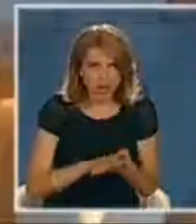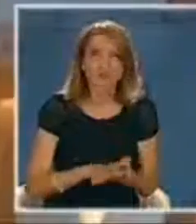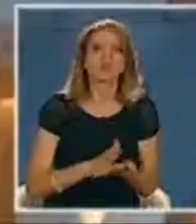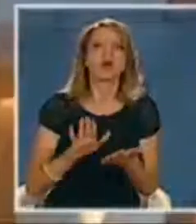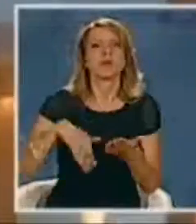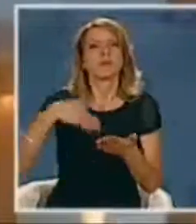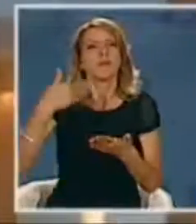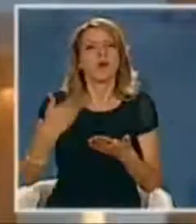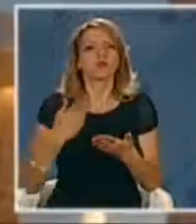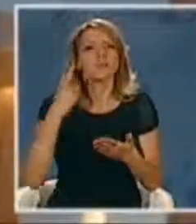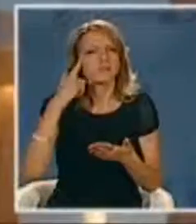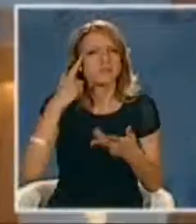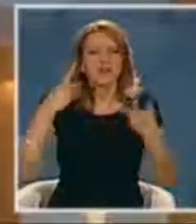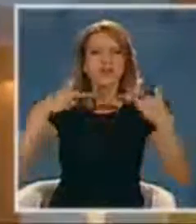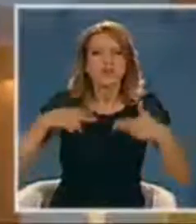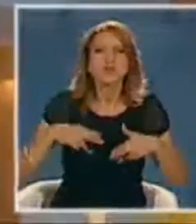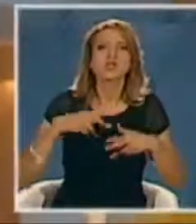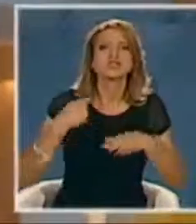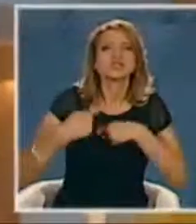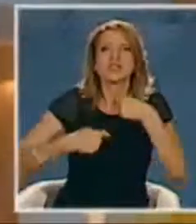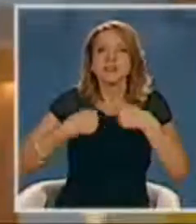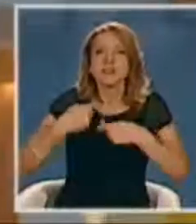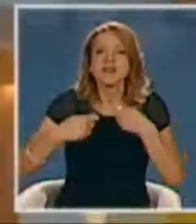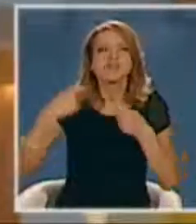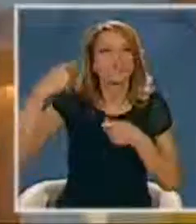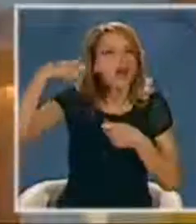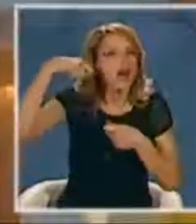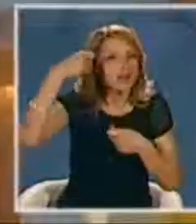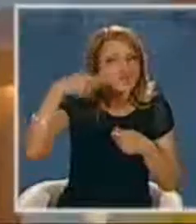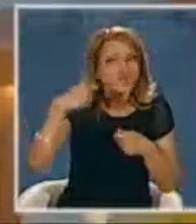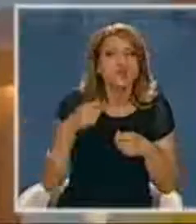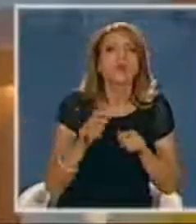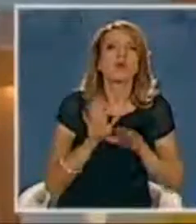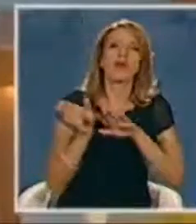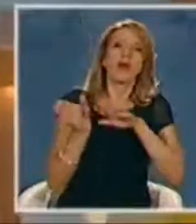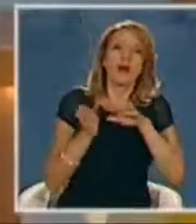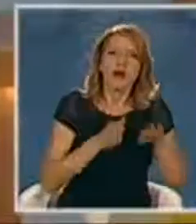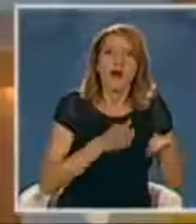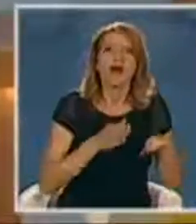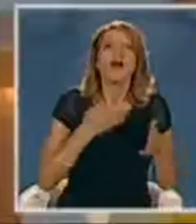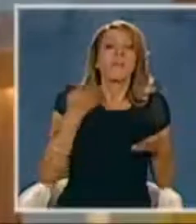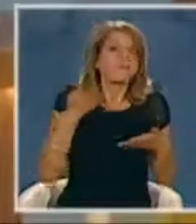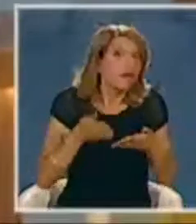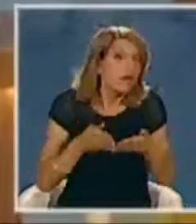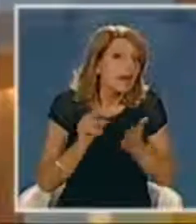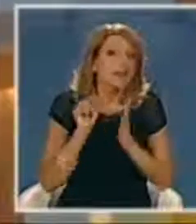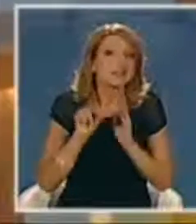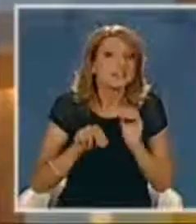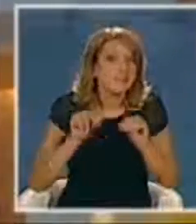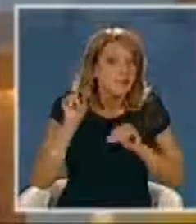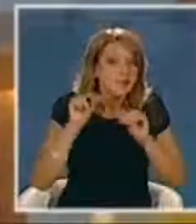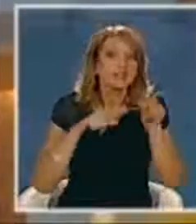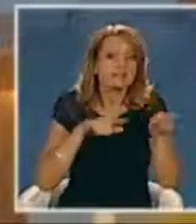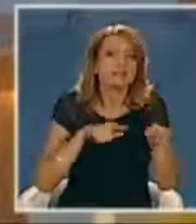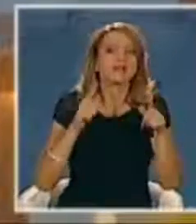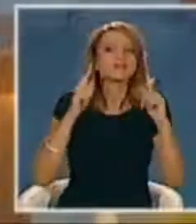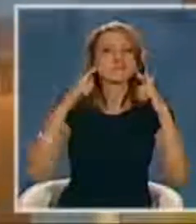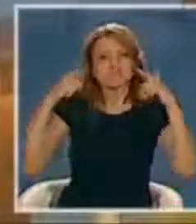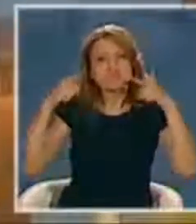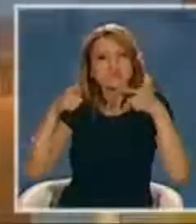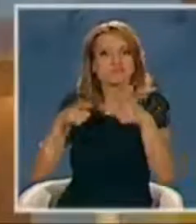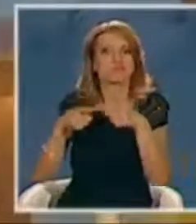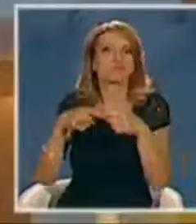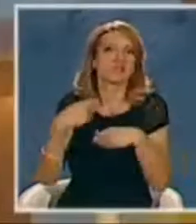се занимаваш с продуцентство или кинорежисура и така нататък. И въпреки всичко, в крайна сметка, днес ти си се отдал изцяло